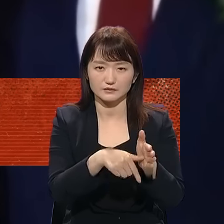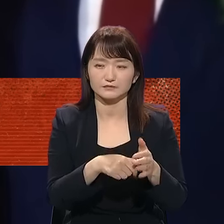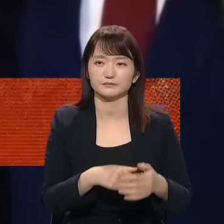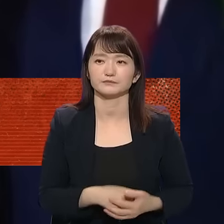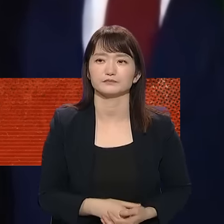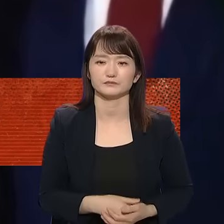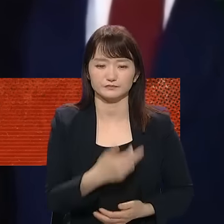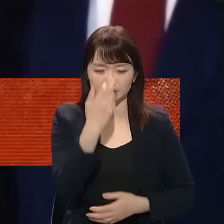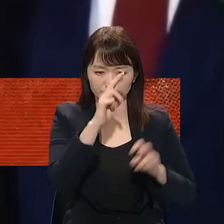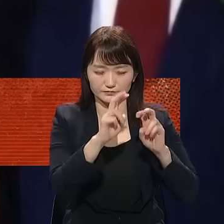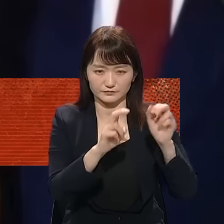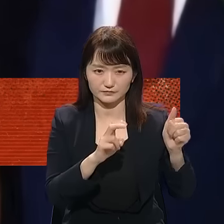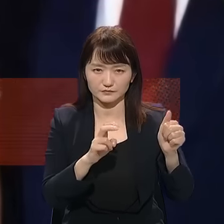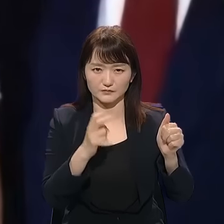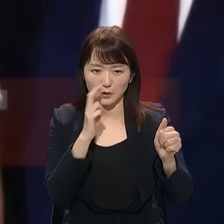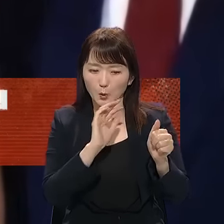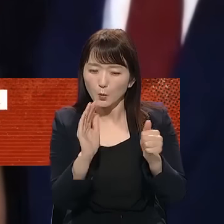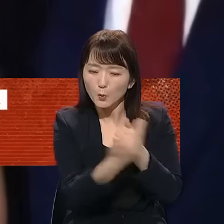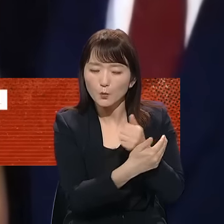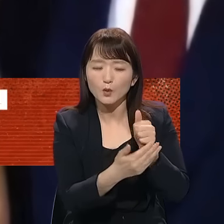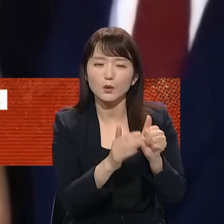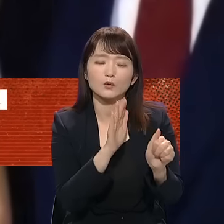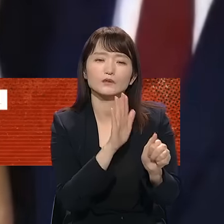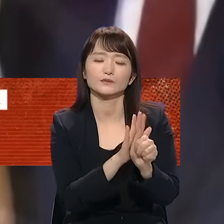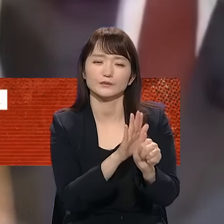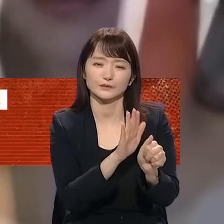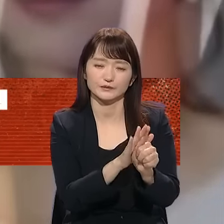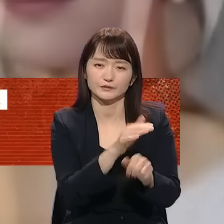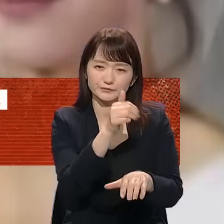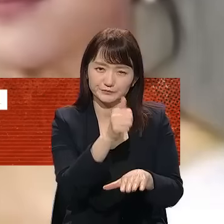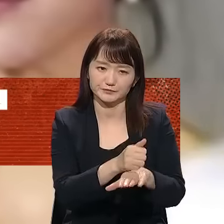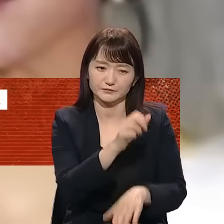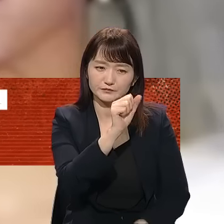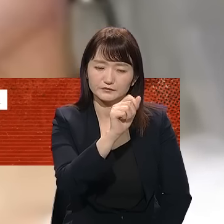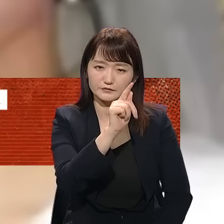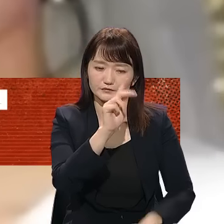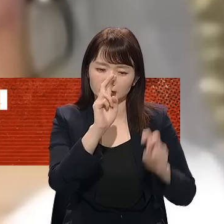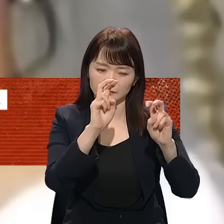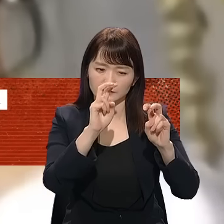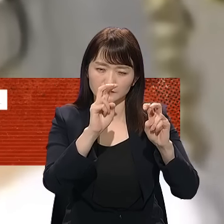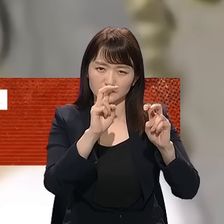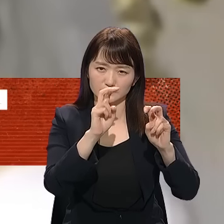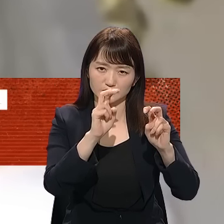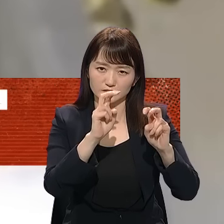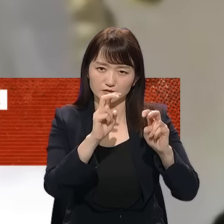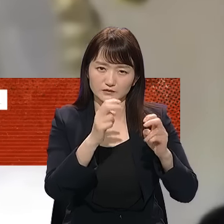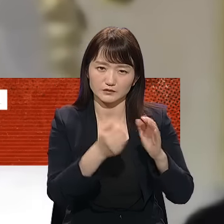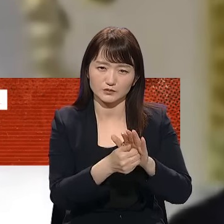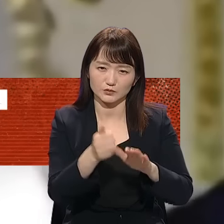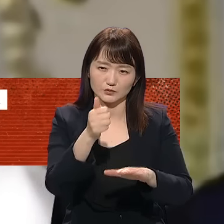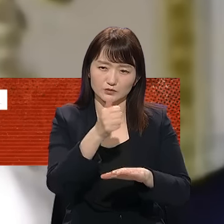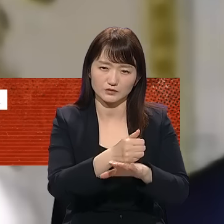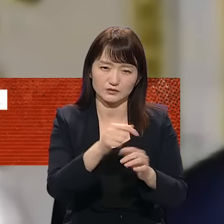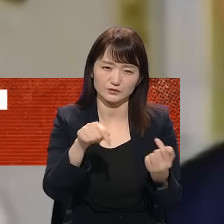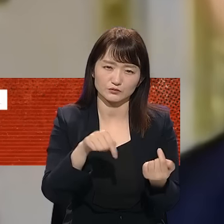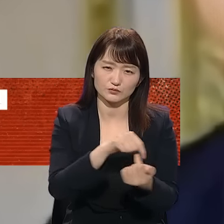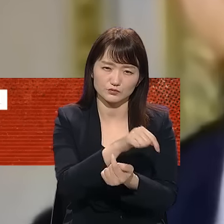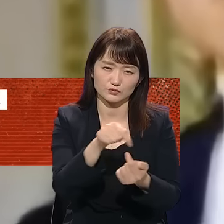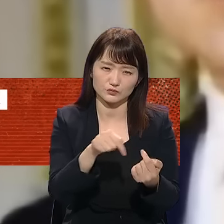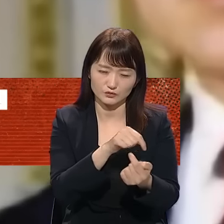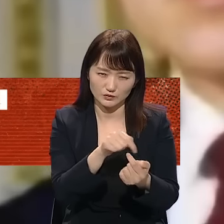보호막이나 방패막이 역할을 갖다 해서 결과적으로이 SK 그룹의 성공적인 경영 활동에 있어서의 무형적 도움을